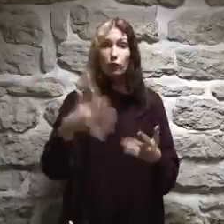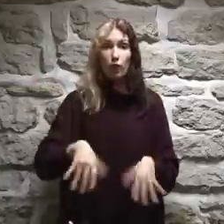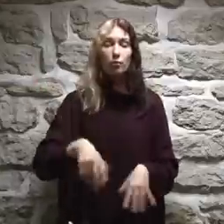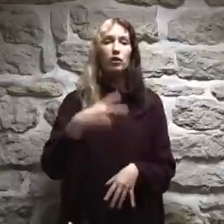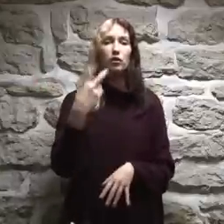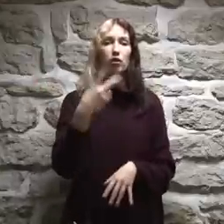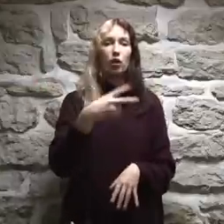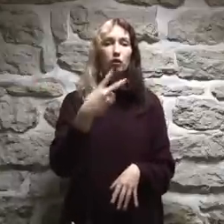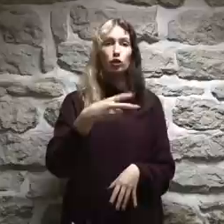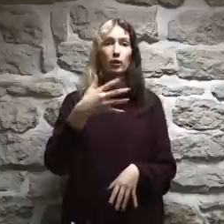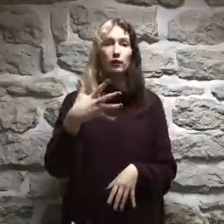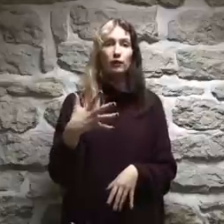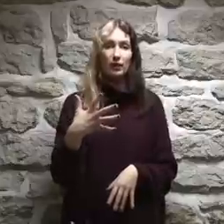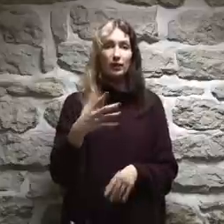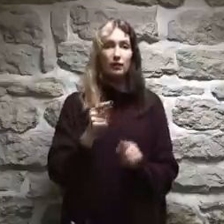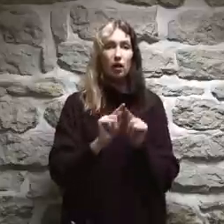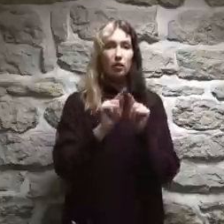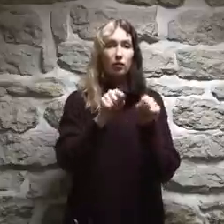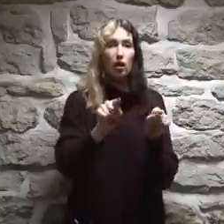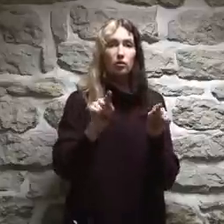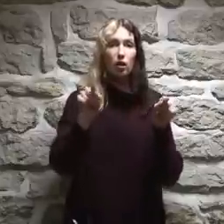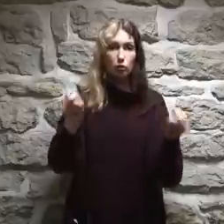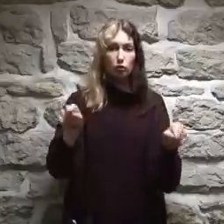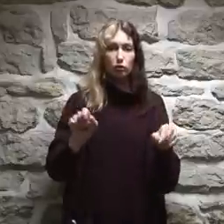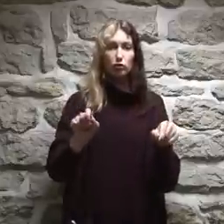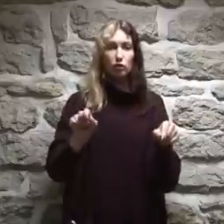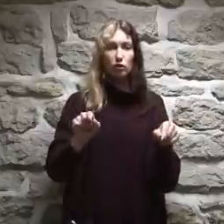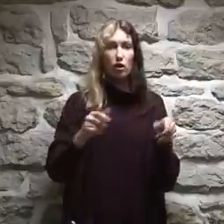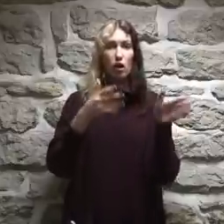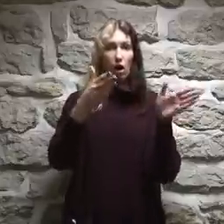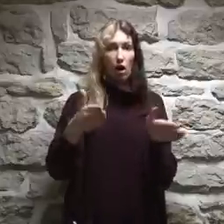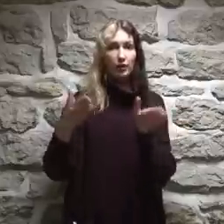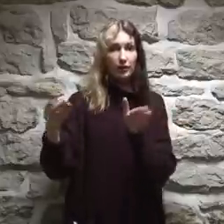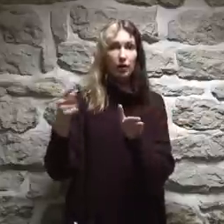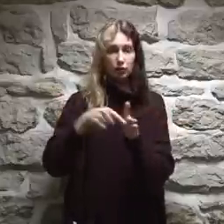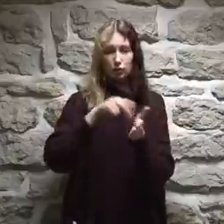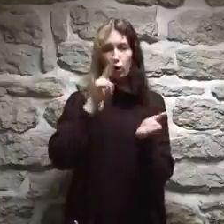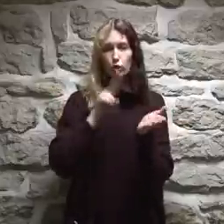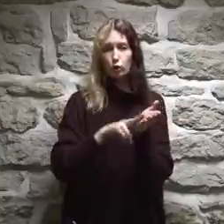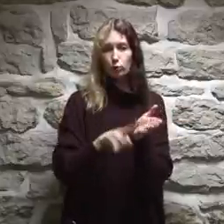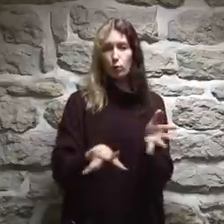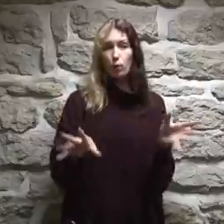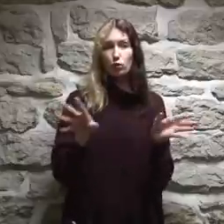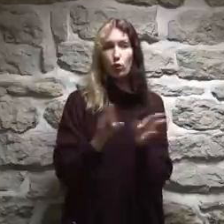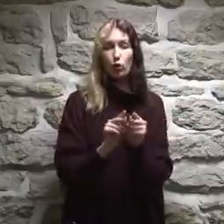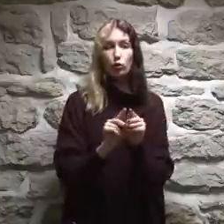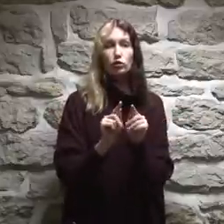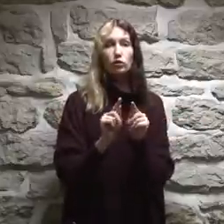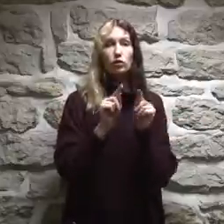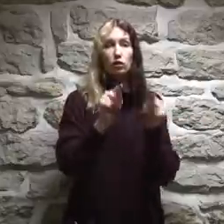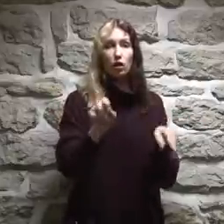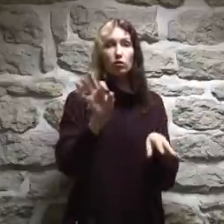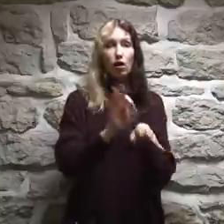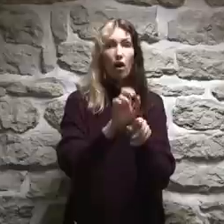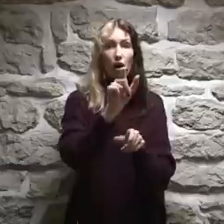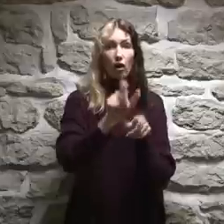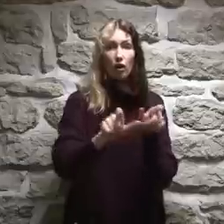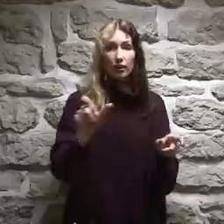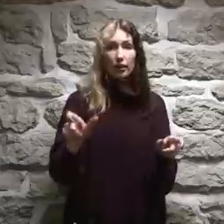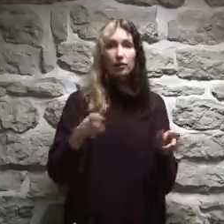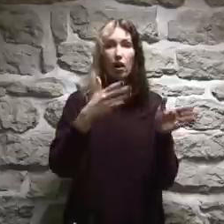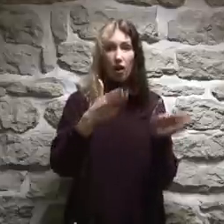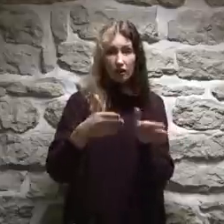25 nakatunud COVID-iga haiglas, siis sümptomaatilise COVID-iga haiglas päevas juurde kas või sellest